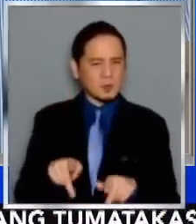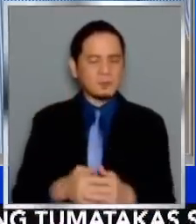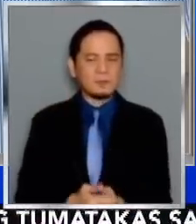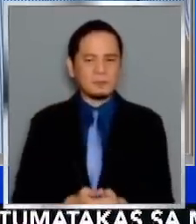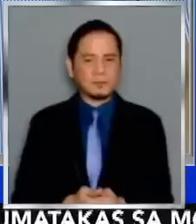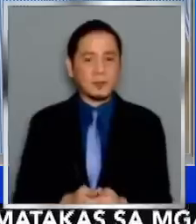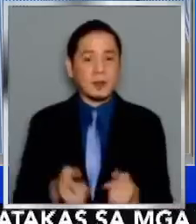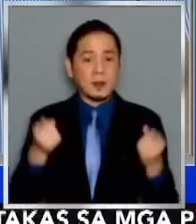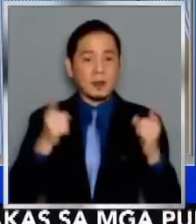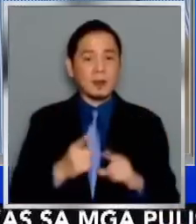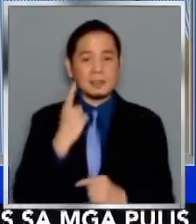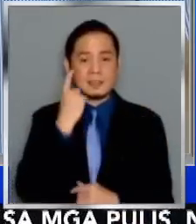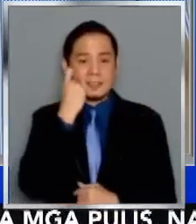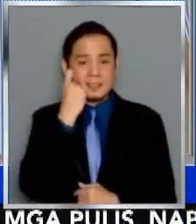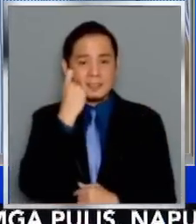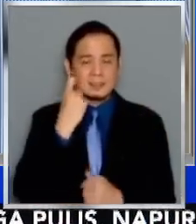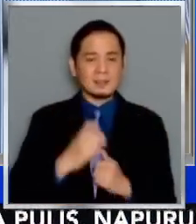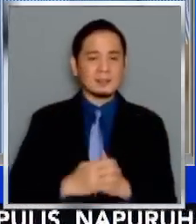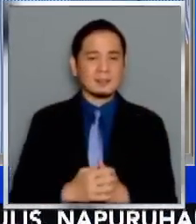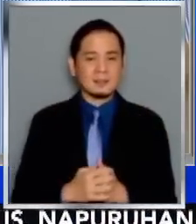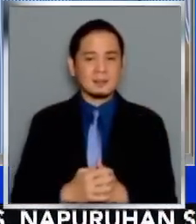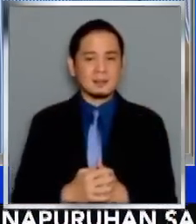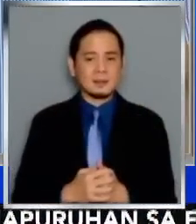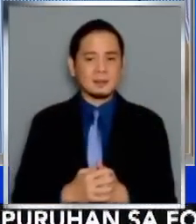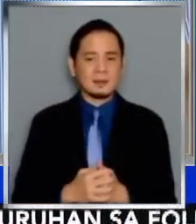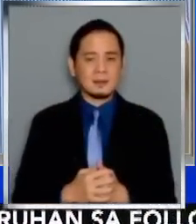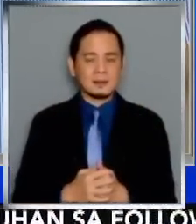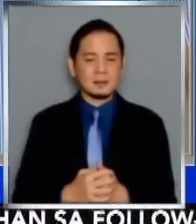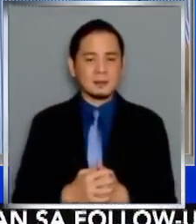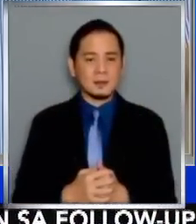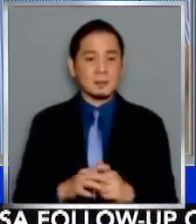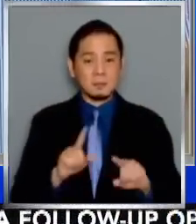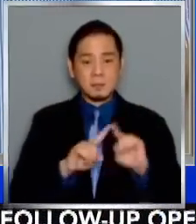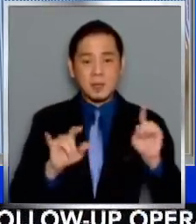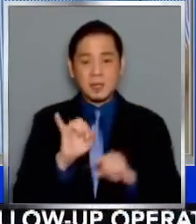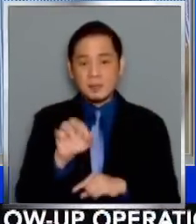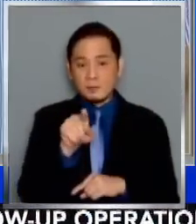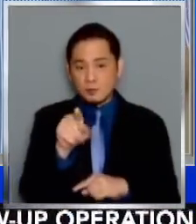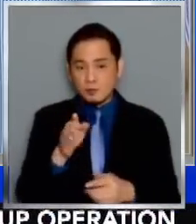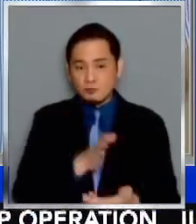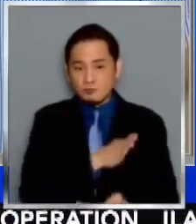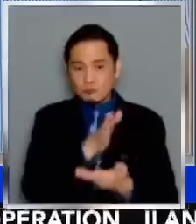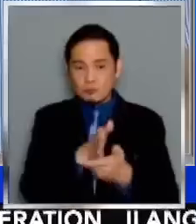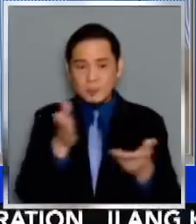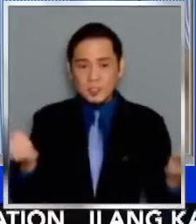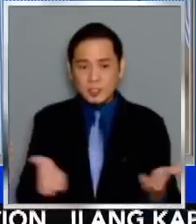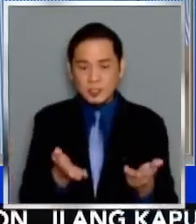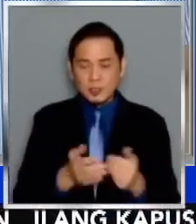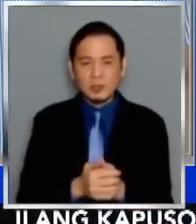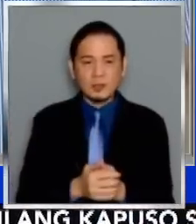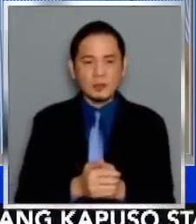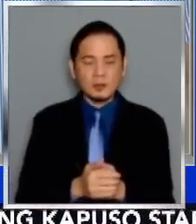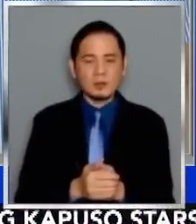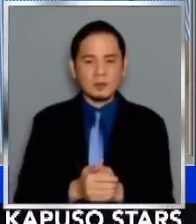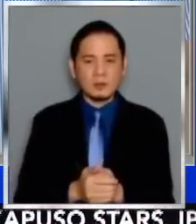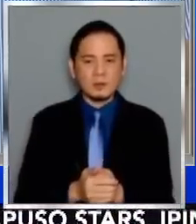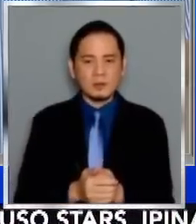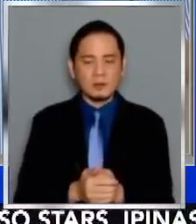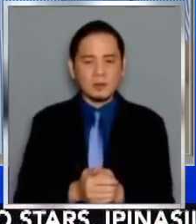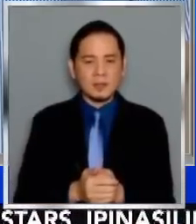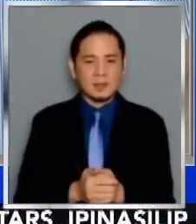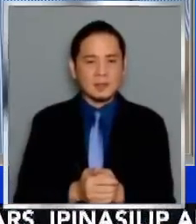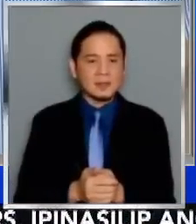lang, Christmas season na rin. Kaya nga pag nagpunta ka rito, Pia, sa mga tiyangge, maririnig mo talaga yung mga nasa speaker